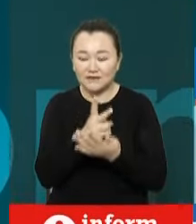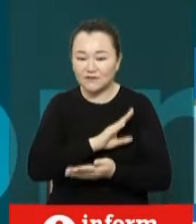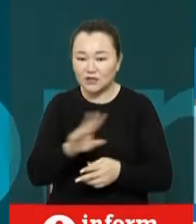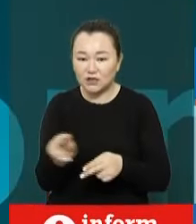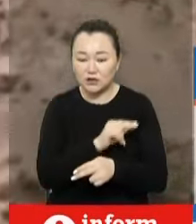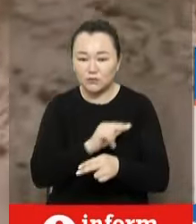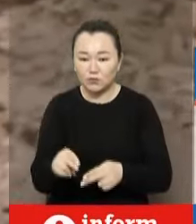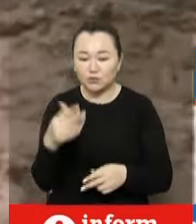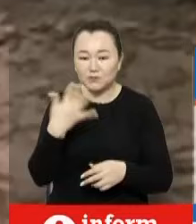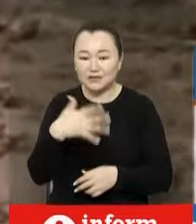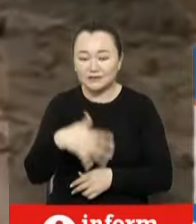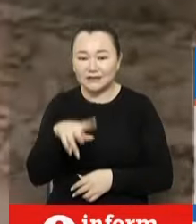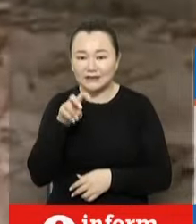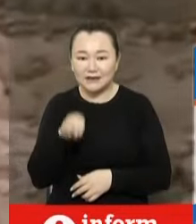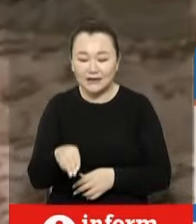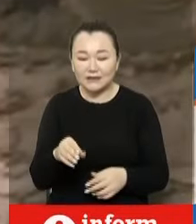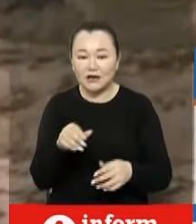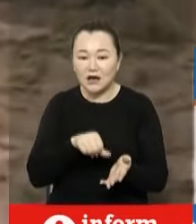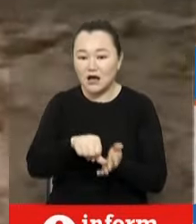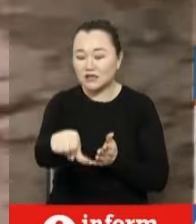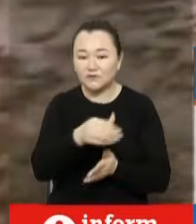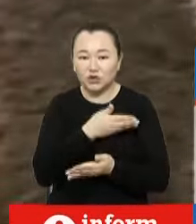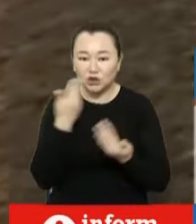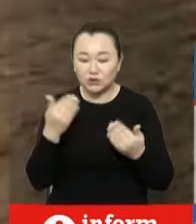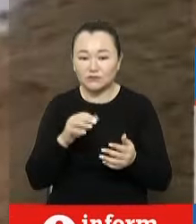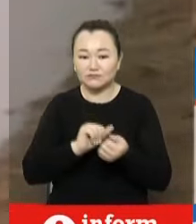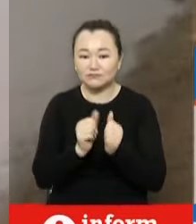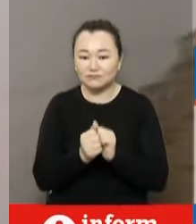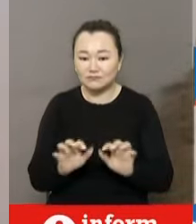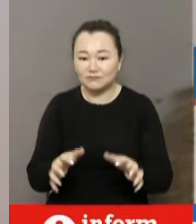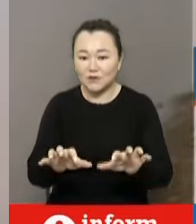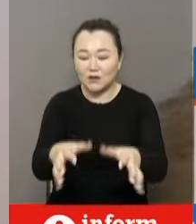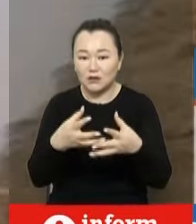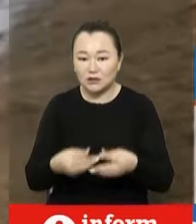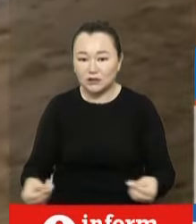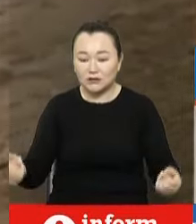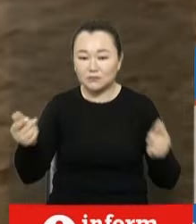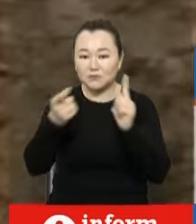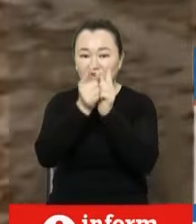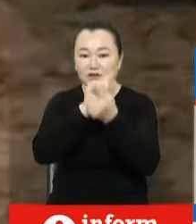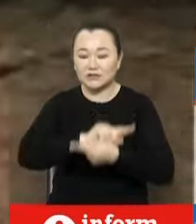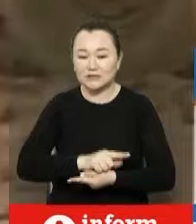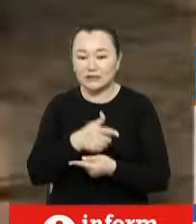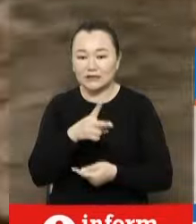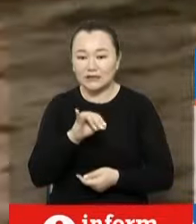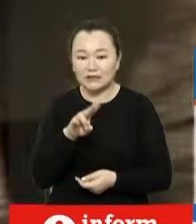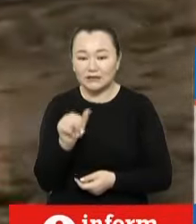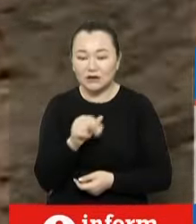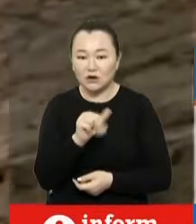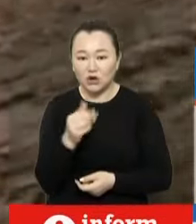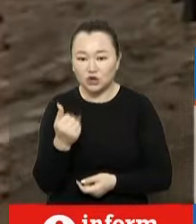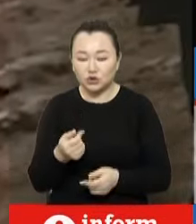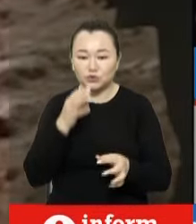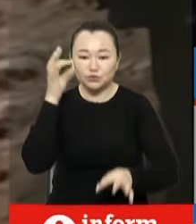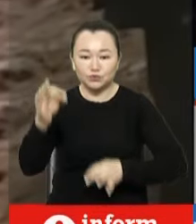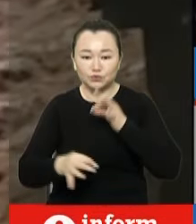почти полвека асфальта здесь нет а грунтовое покрытие после Тания снега превратилось в глиняную кашу в сутки тут